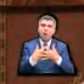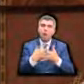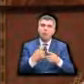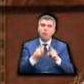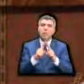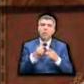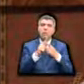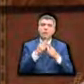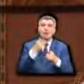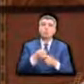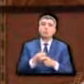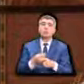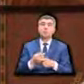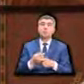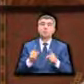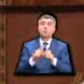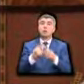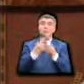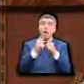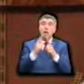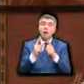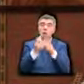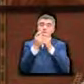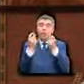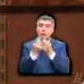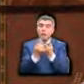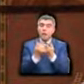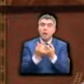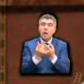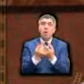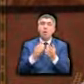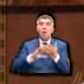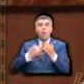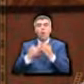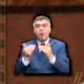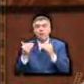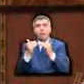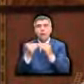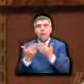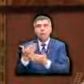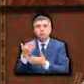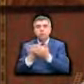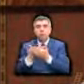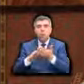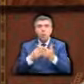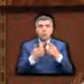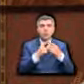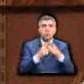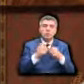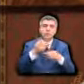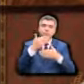مشتركة فيها ممثلين على القطاع العام والقطاع الخاص. هناك أيضا آلية للتنسيق وتتبع تنفيذ هذه